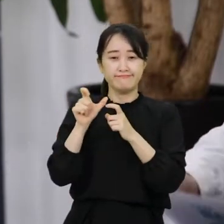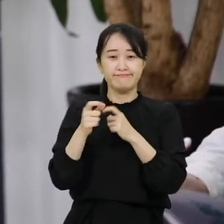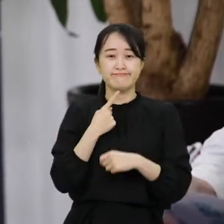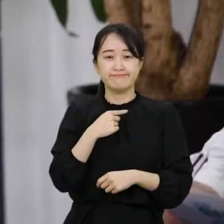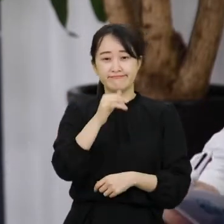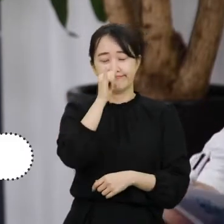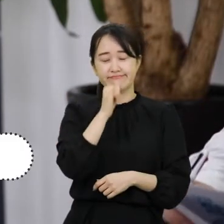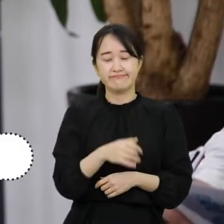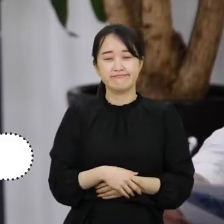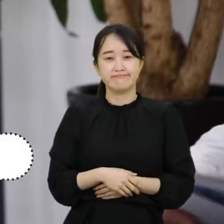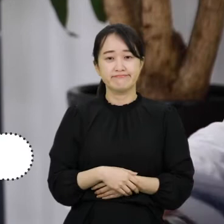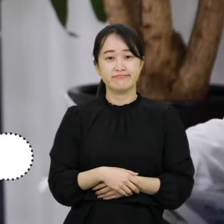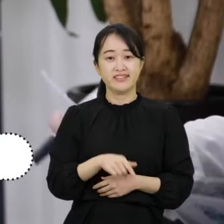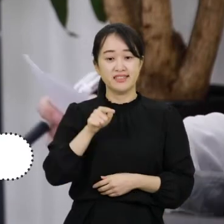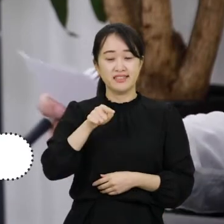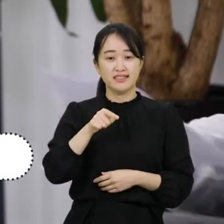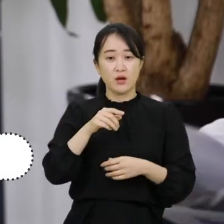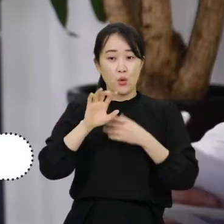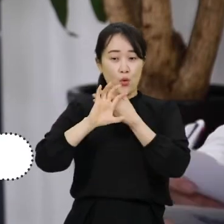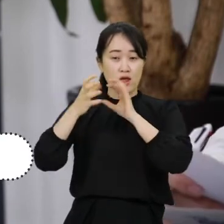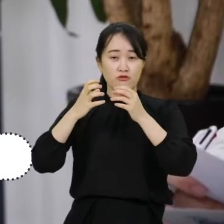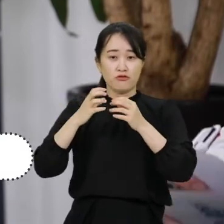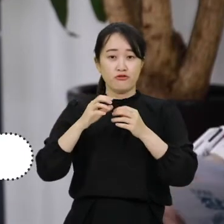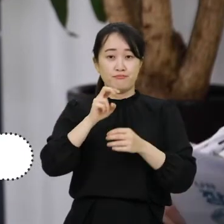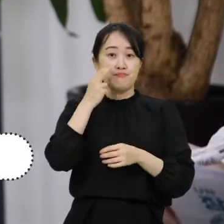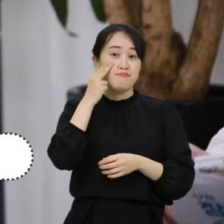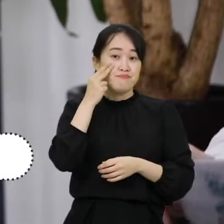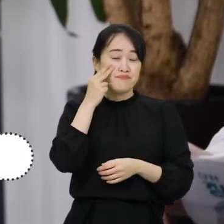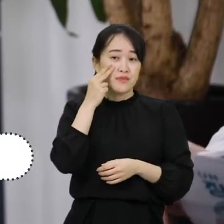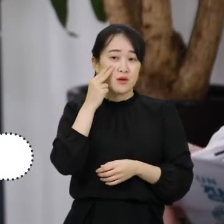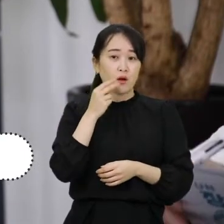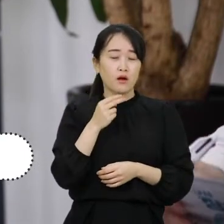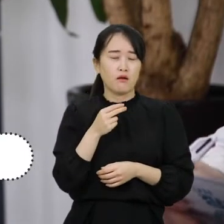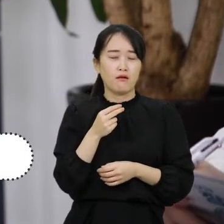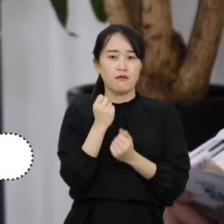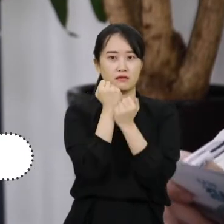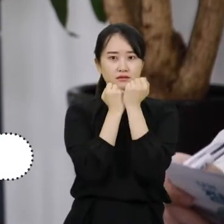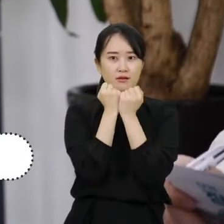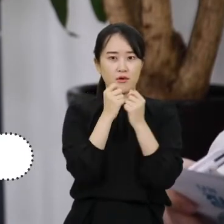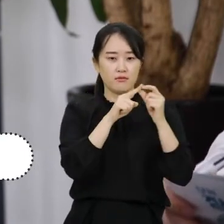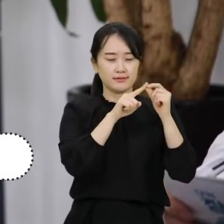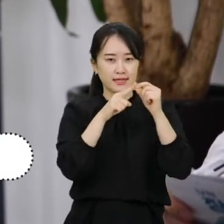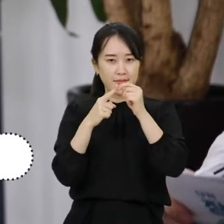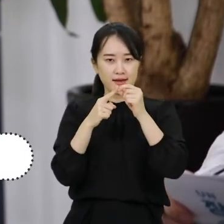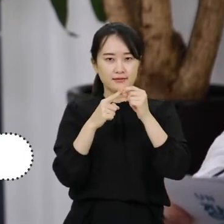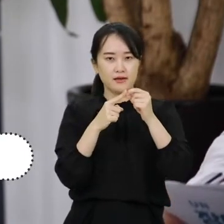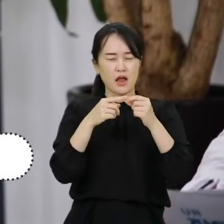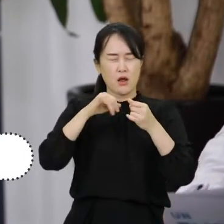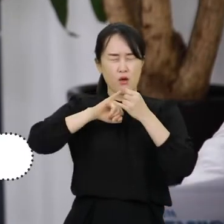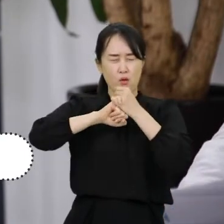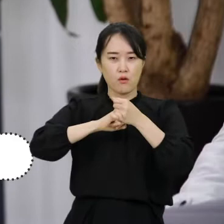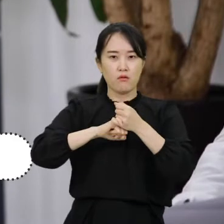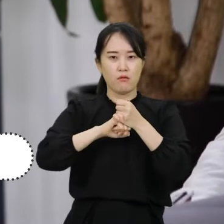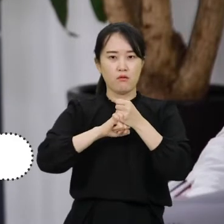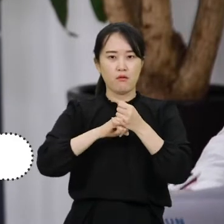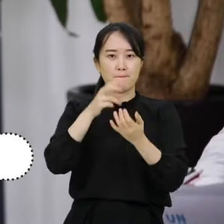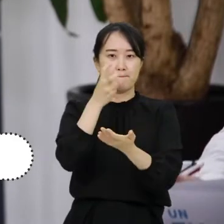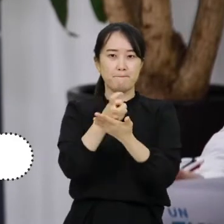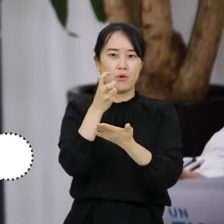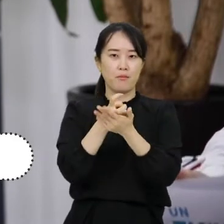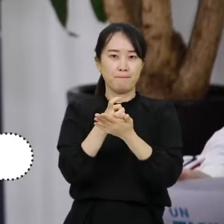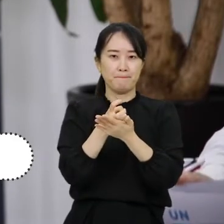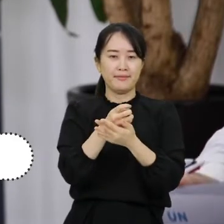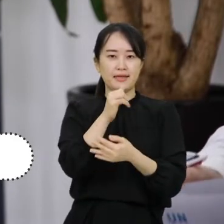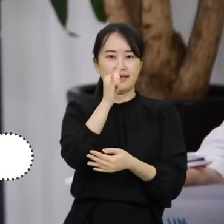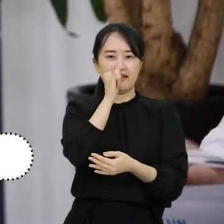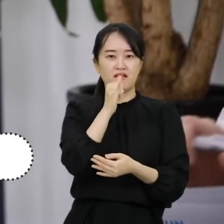고민했었는데 넷플릭스가 있는 그 미국에는 화면 해설을 반드시 넣어야만 하는 그런 법적인